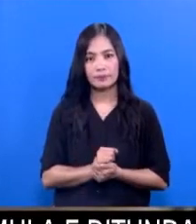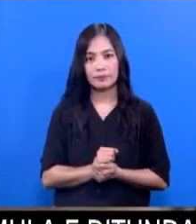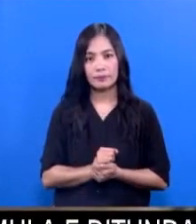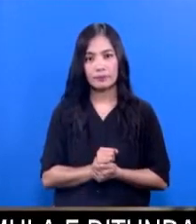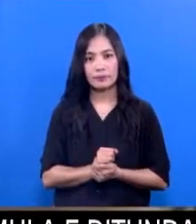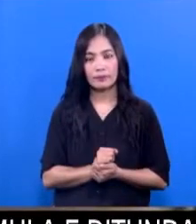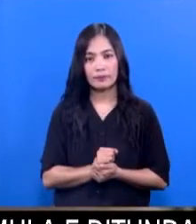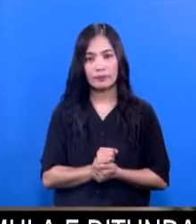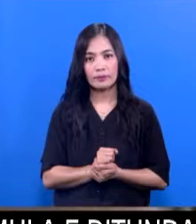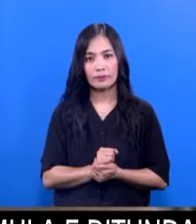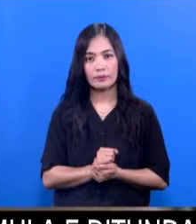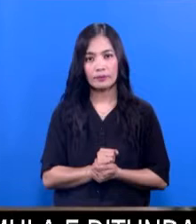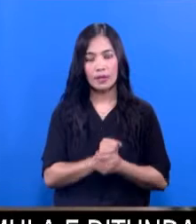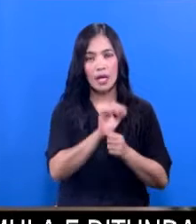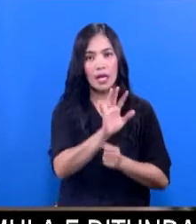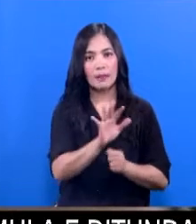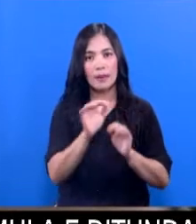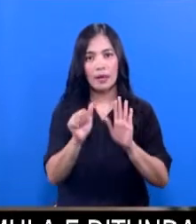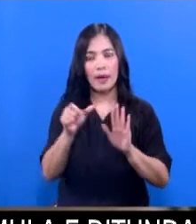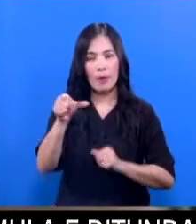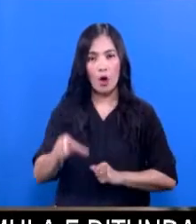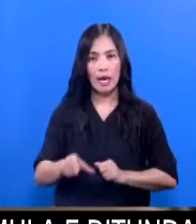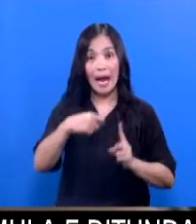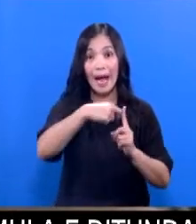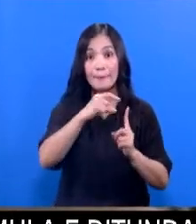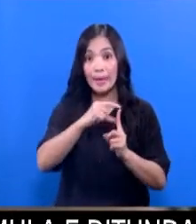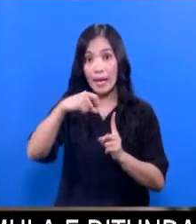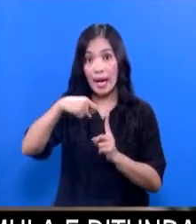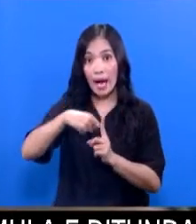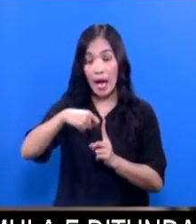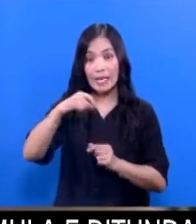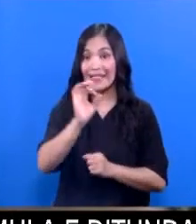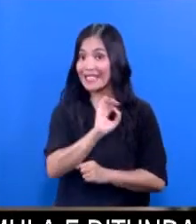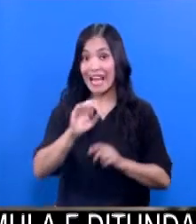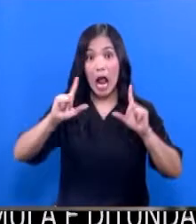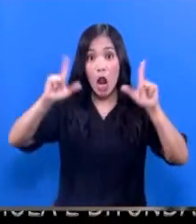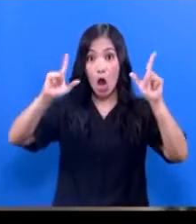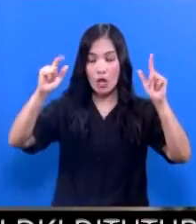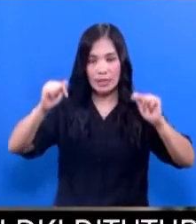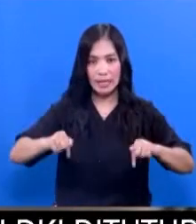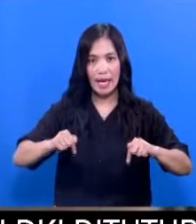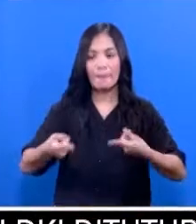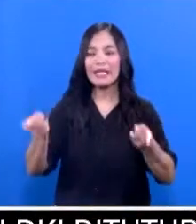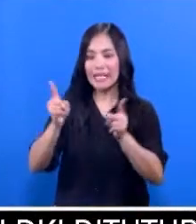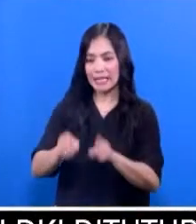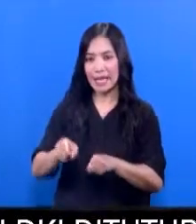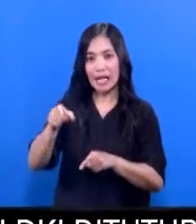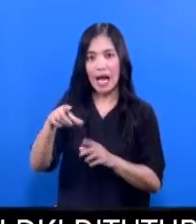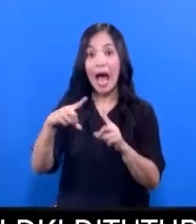selagi 56 orang pegawai KPK tersebut untuk bisa menjadi ASN Polri.